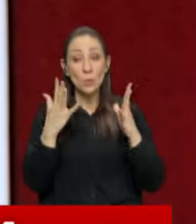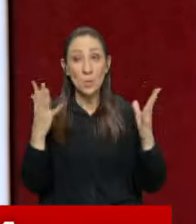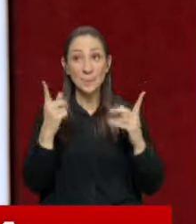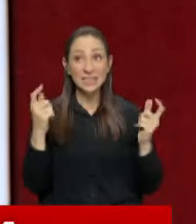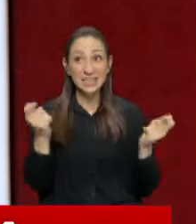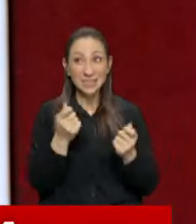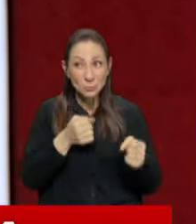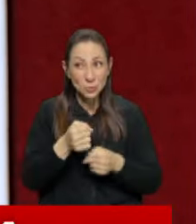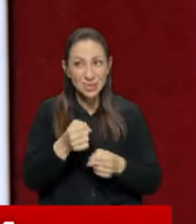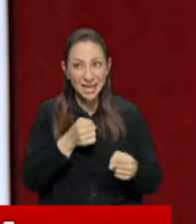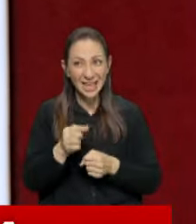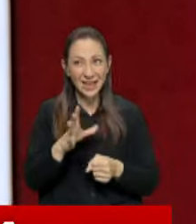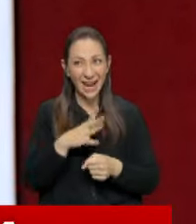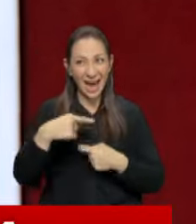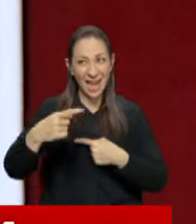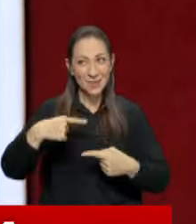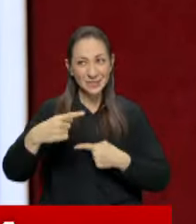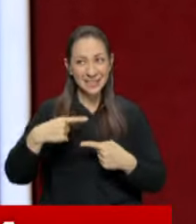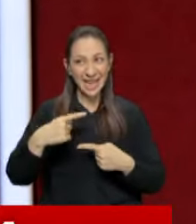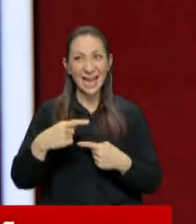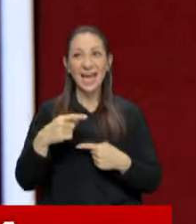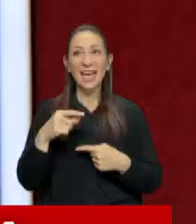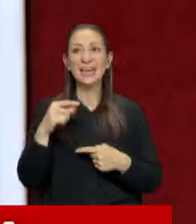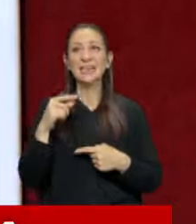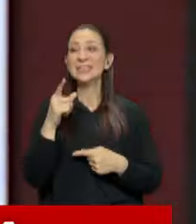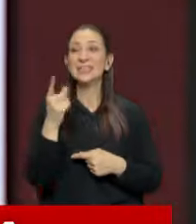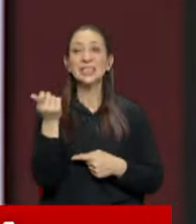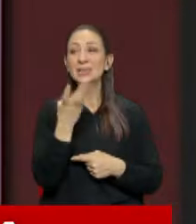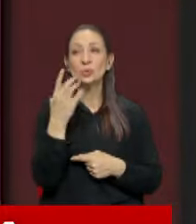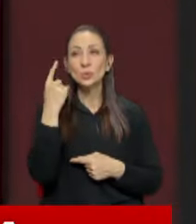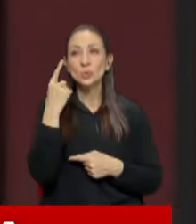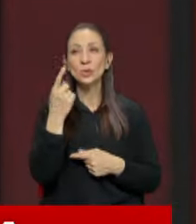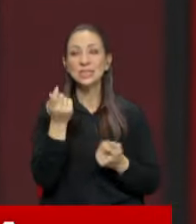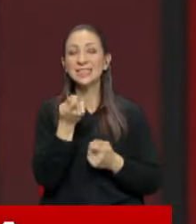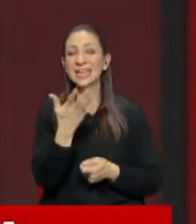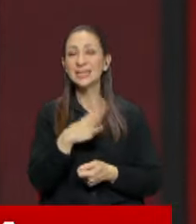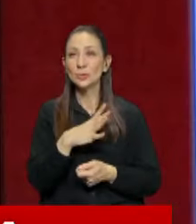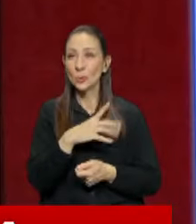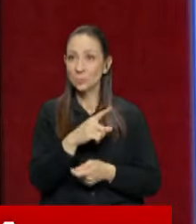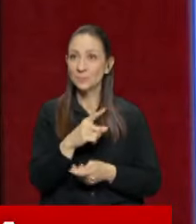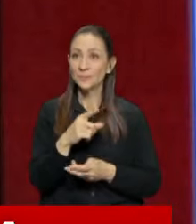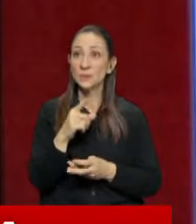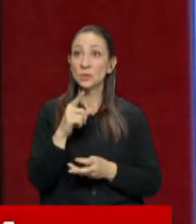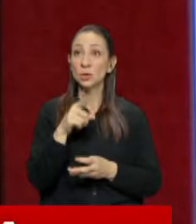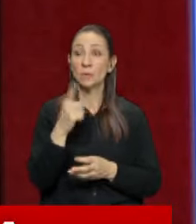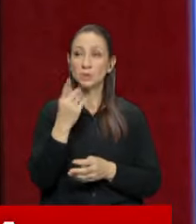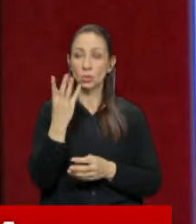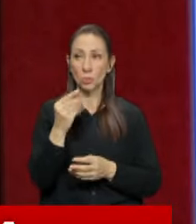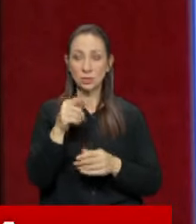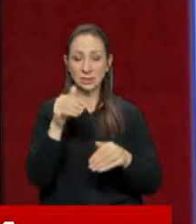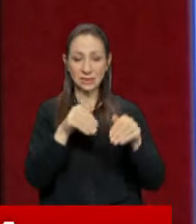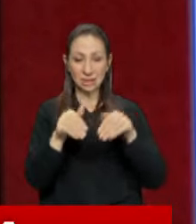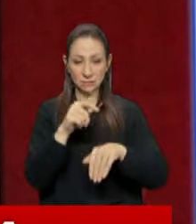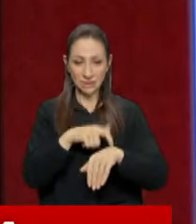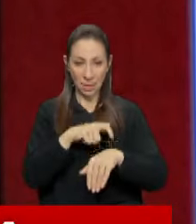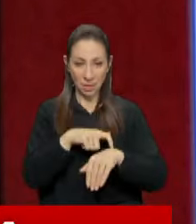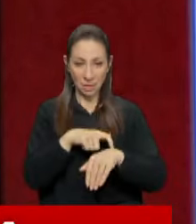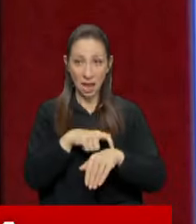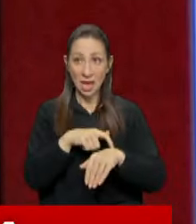var. Bir mücadele var onlarla bizim şimdi aramızda. Siz kaçıyorsunuz? Çalışanlar ne kadar istiyor? Şöyle bir şey oluyor. Yani bu seçim